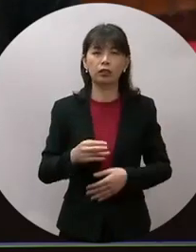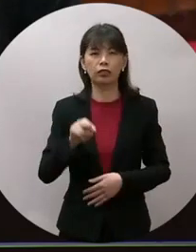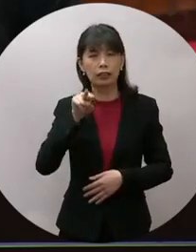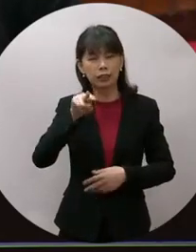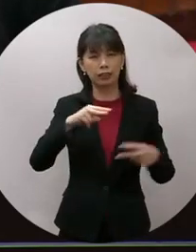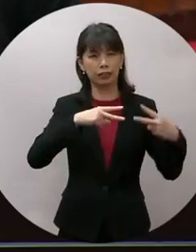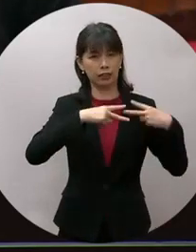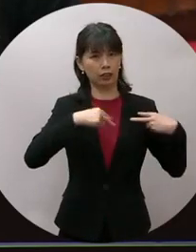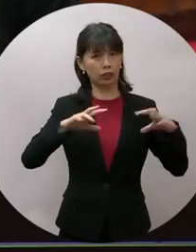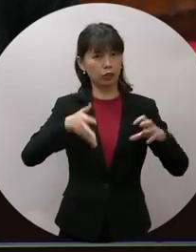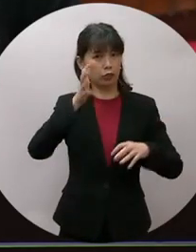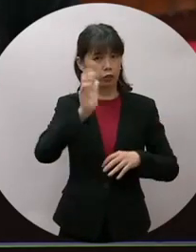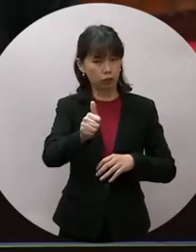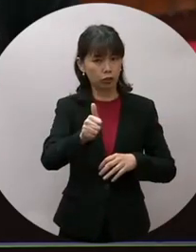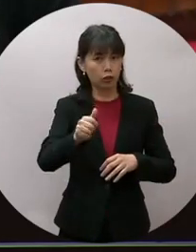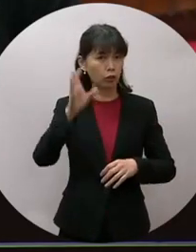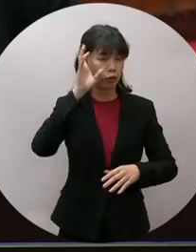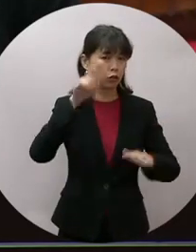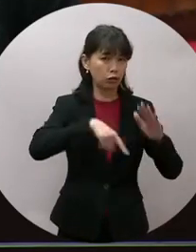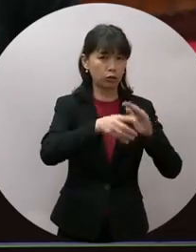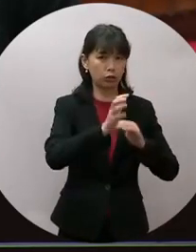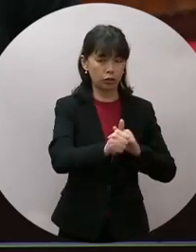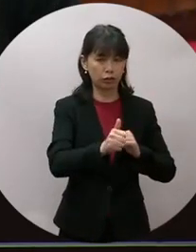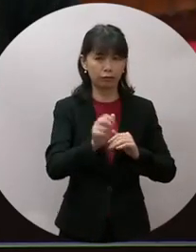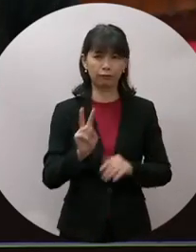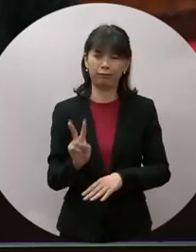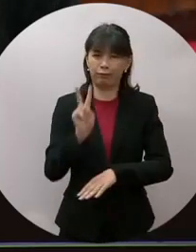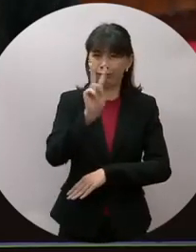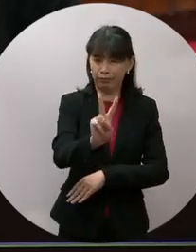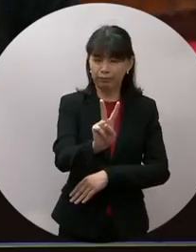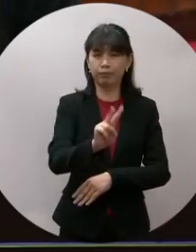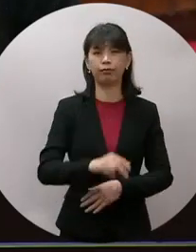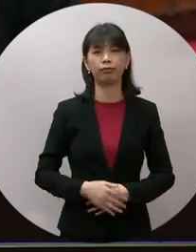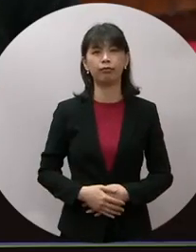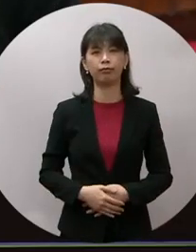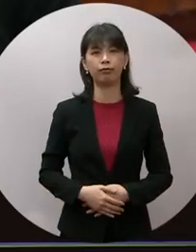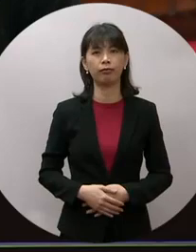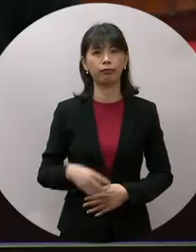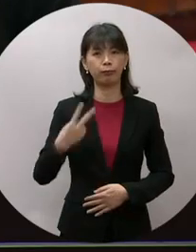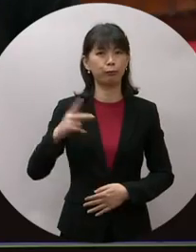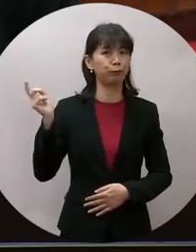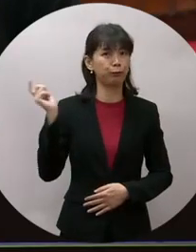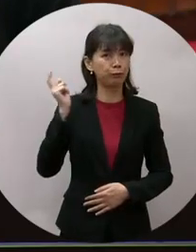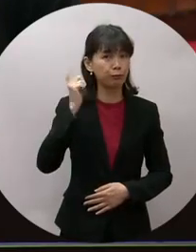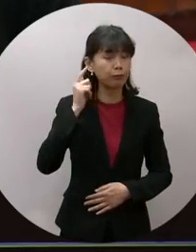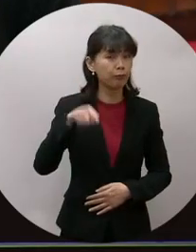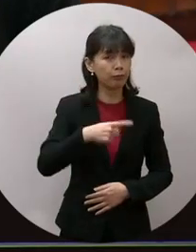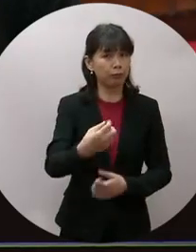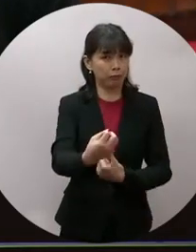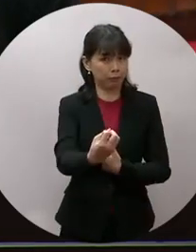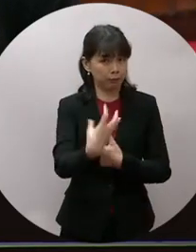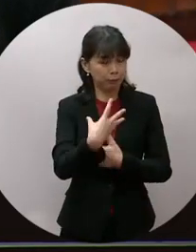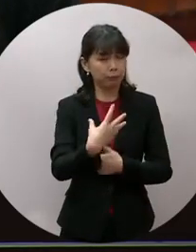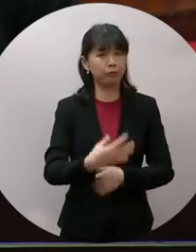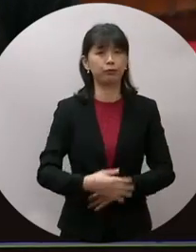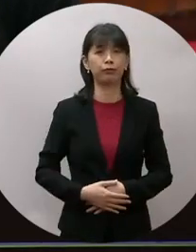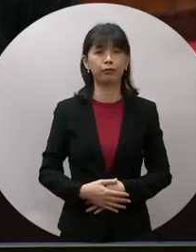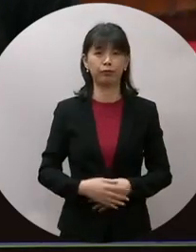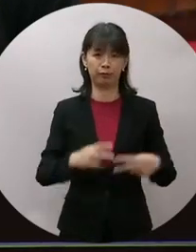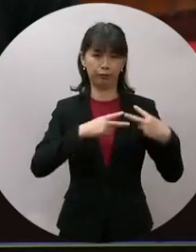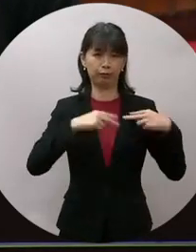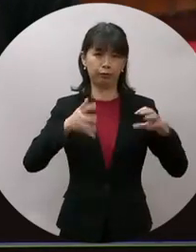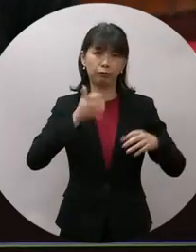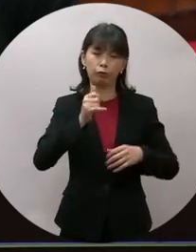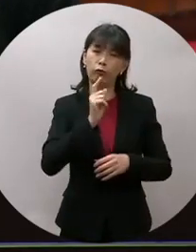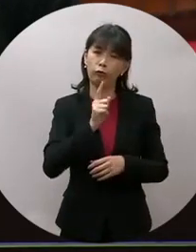们的蔡总统跟我们的苏院长联袂出席，而且我们听到他们勇敢地告诉我们说，蔡总